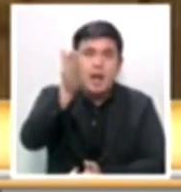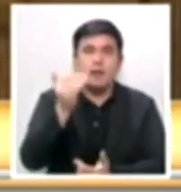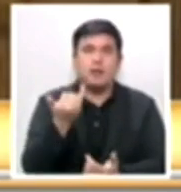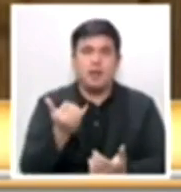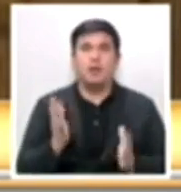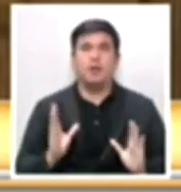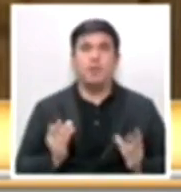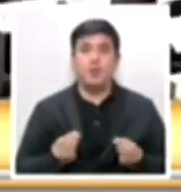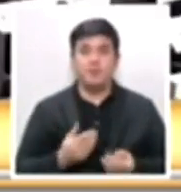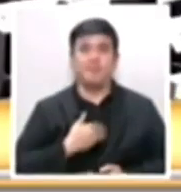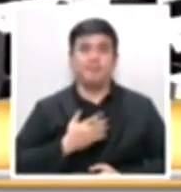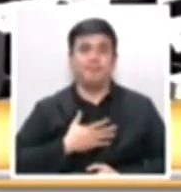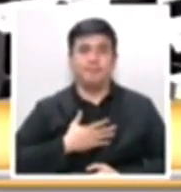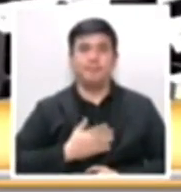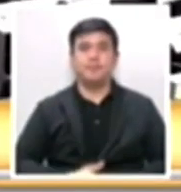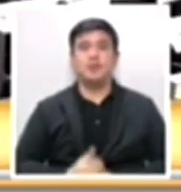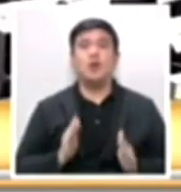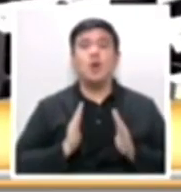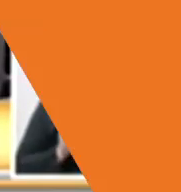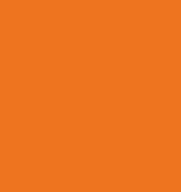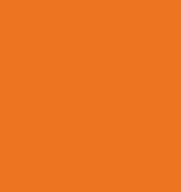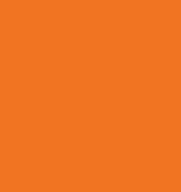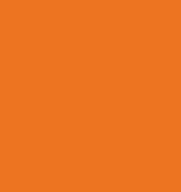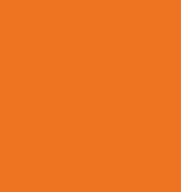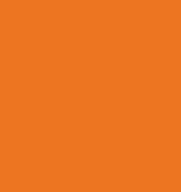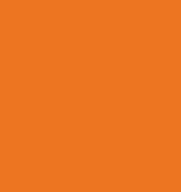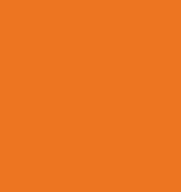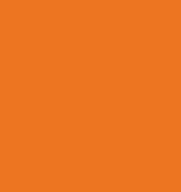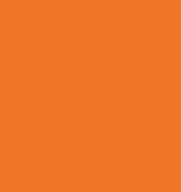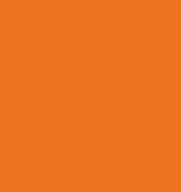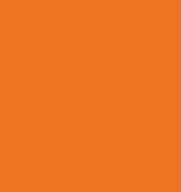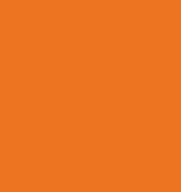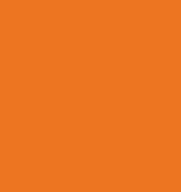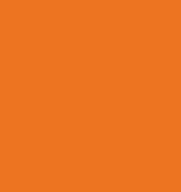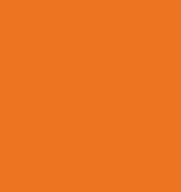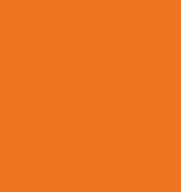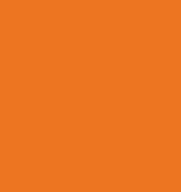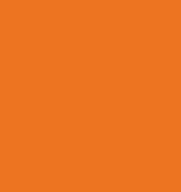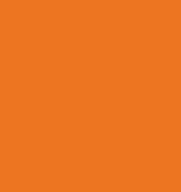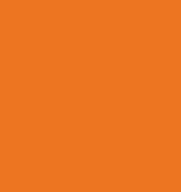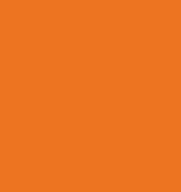พิ่มเติมแค่นี้ ขอบคุณท่านรัฐมนตรีครับขอบคุณท่านจิรัตน์นะครับก็ถือ